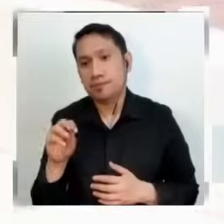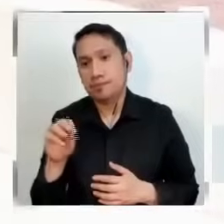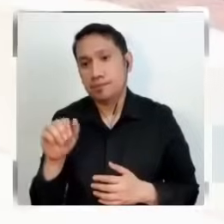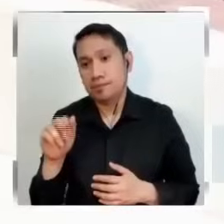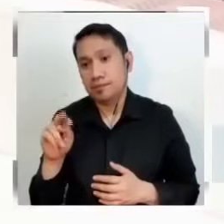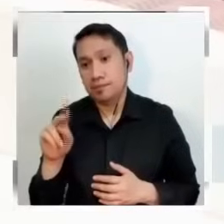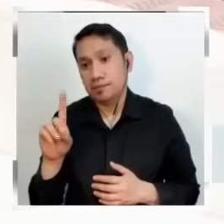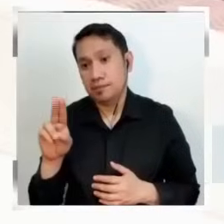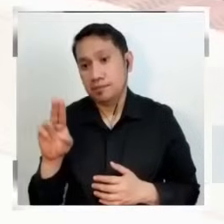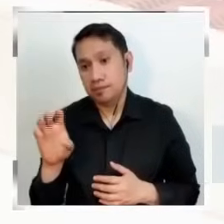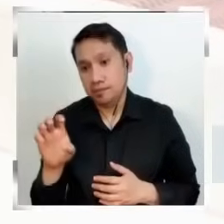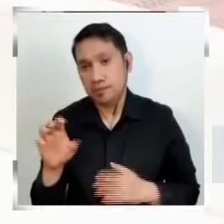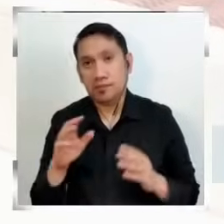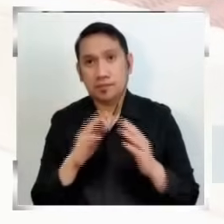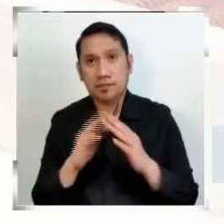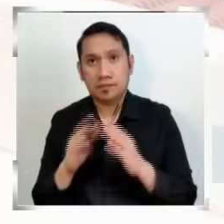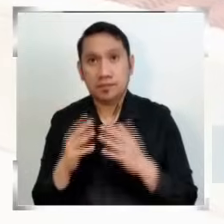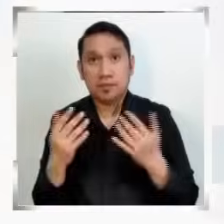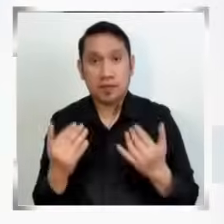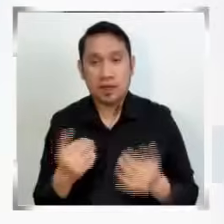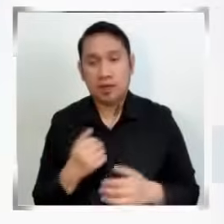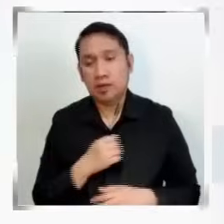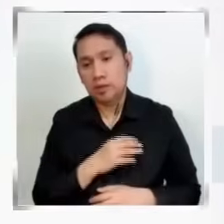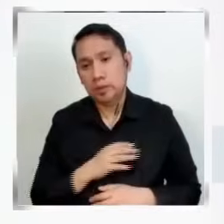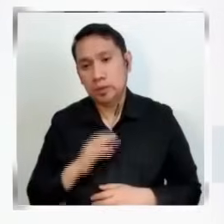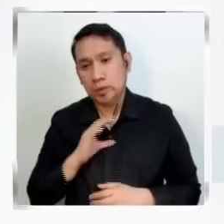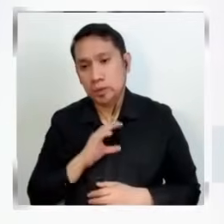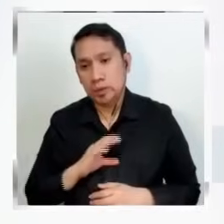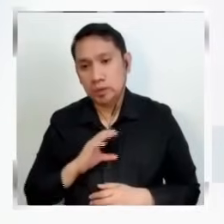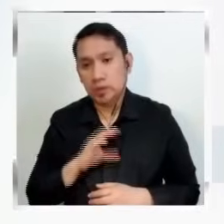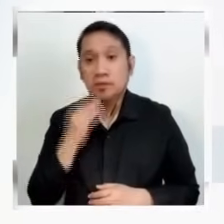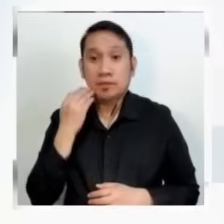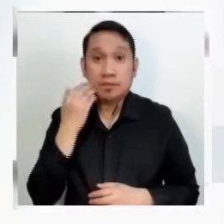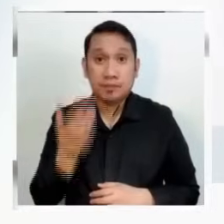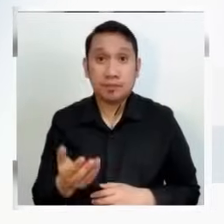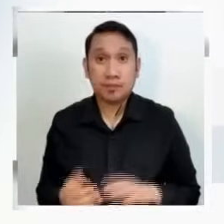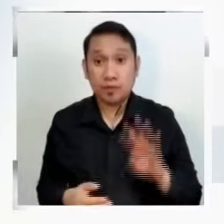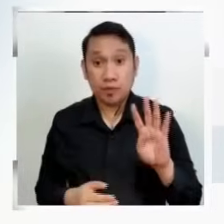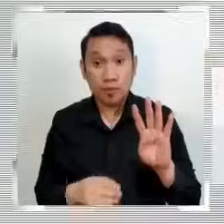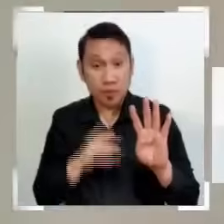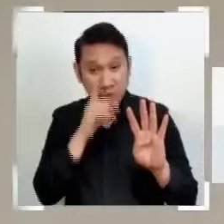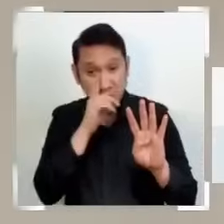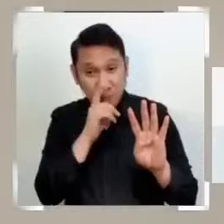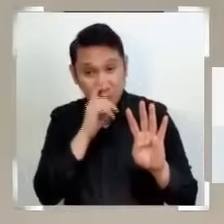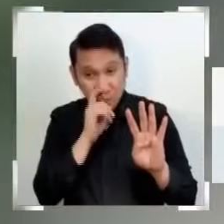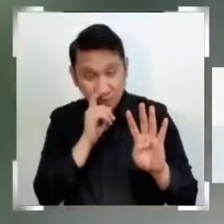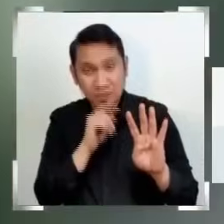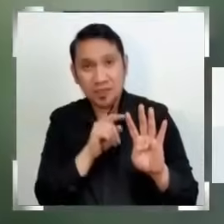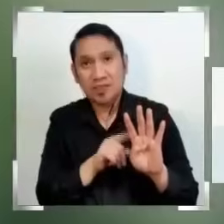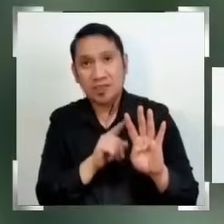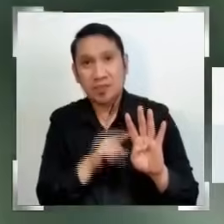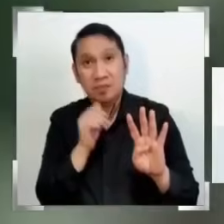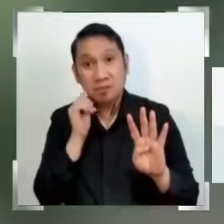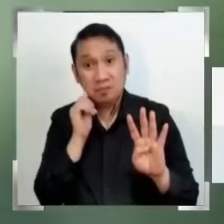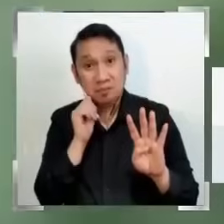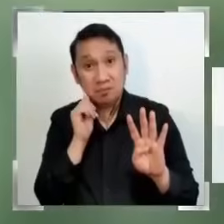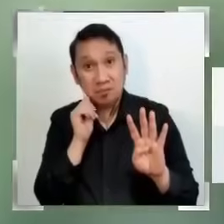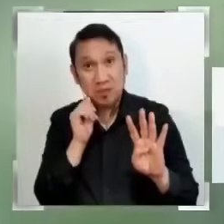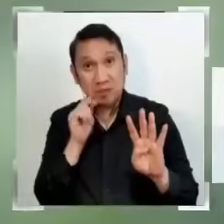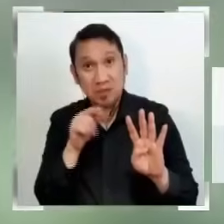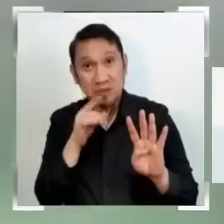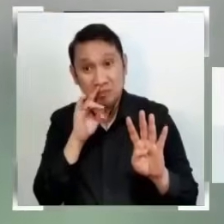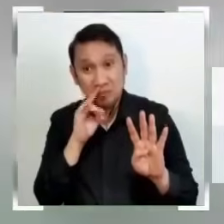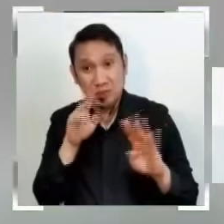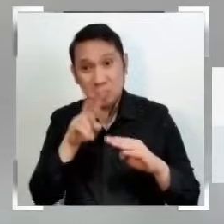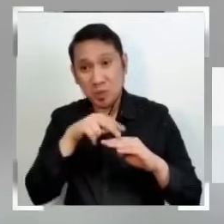habagat, ipinagluluksa ang pagkamatay ng 4 na taong gulang na si Dimple matapos mahulog at